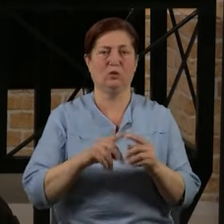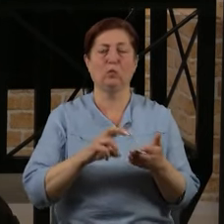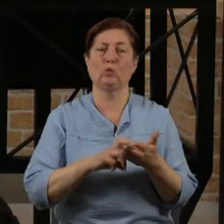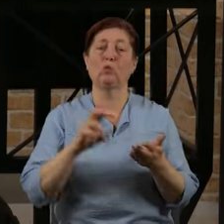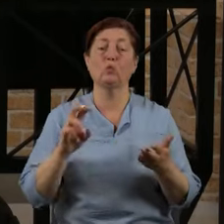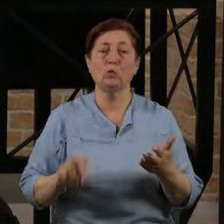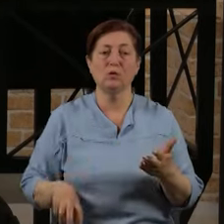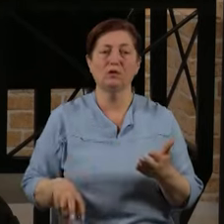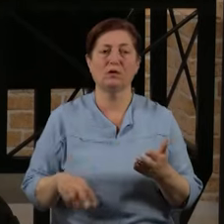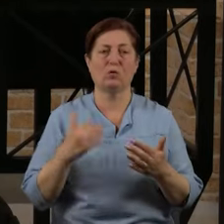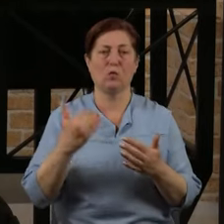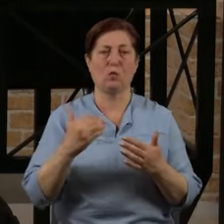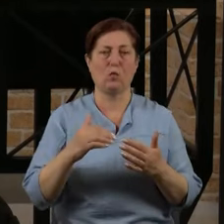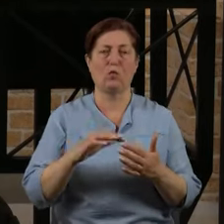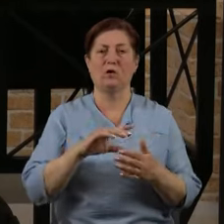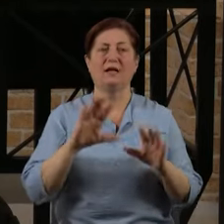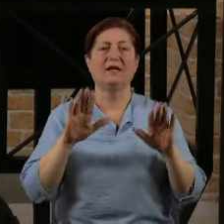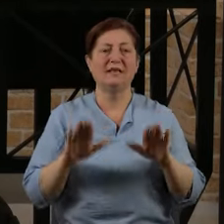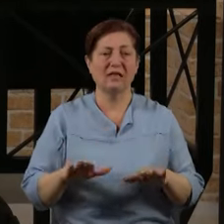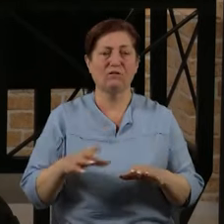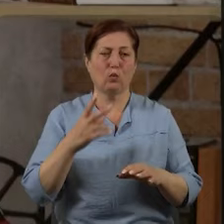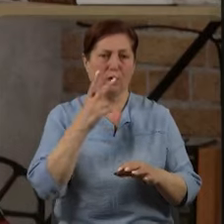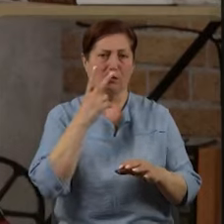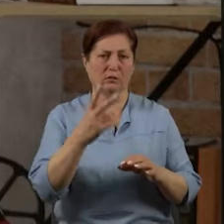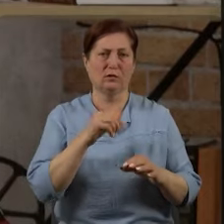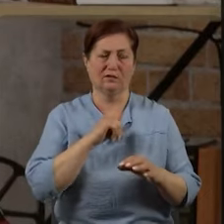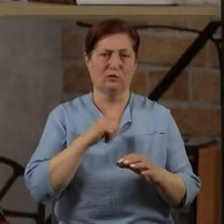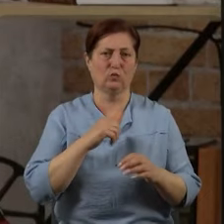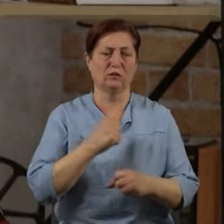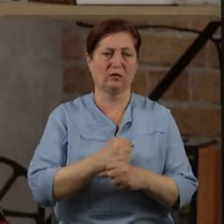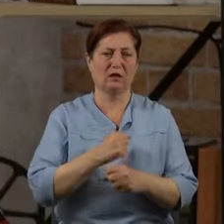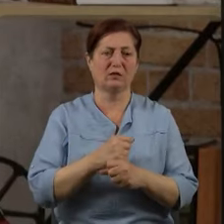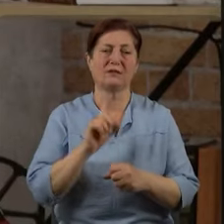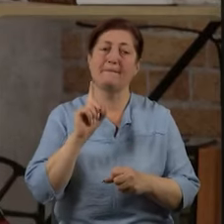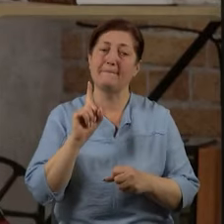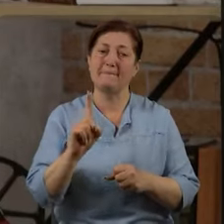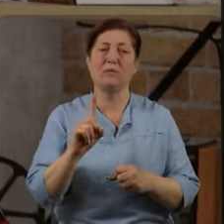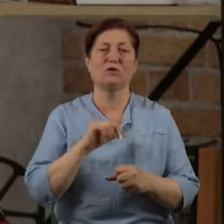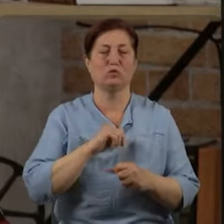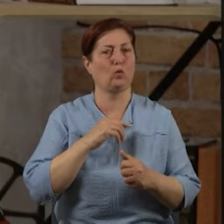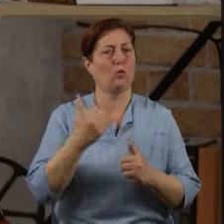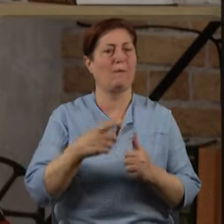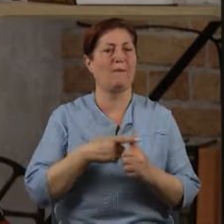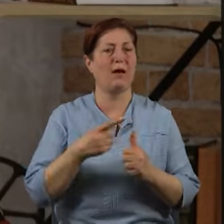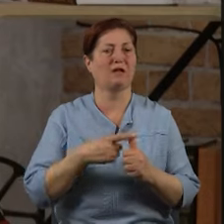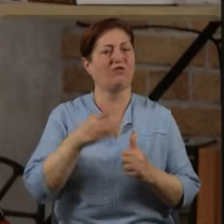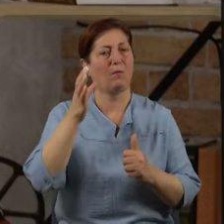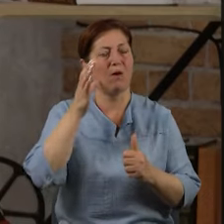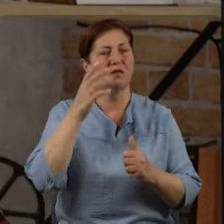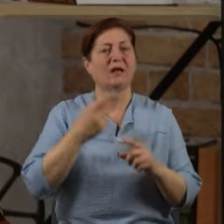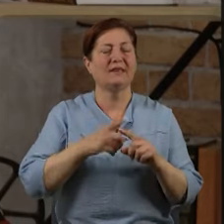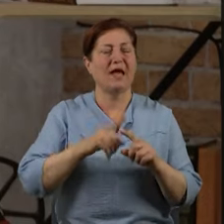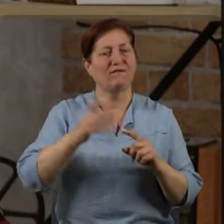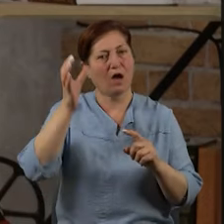բանաստեղծության դիրքավորումից, թե տեսանք, որ դեր խաղացել է, բայց դա ի պատիվ մեր բանաստեղծերին նաև